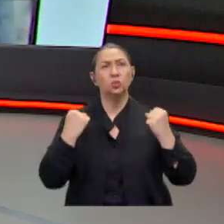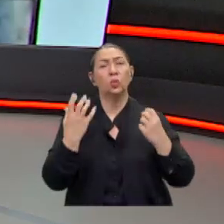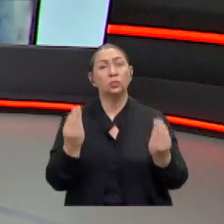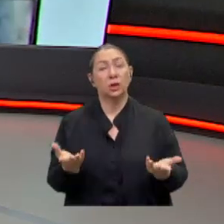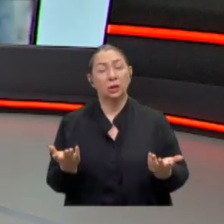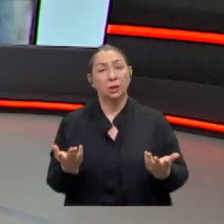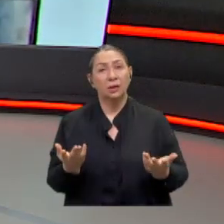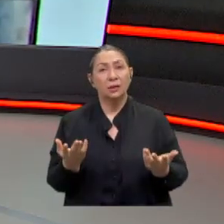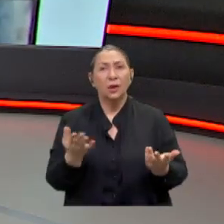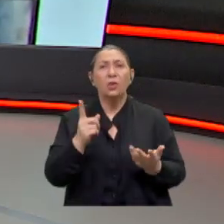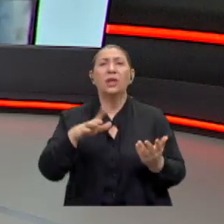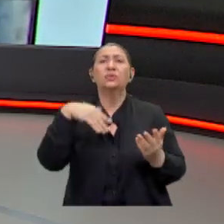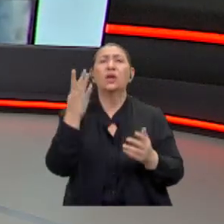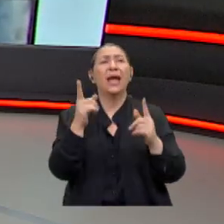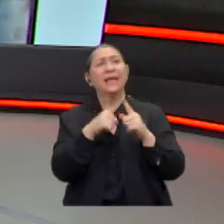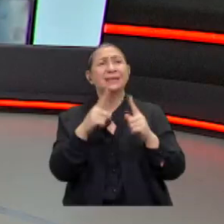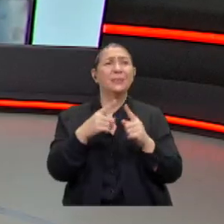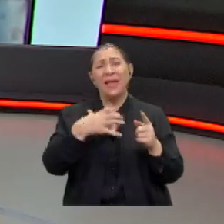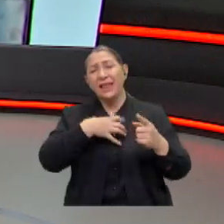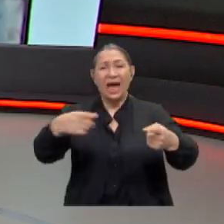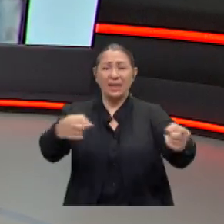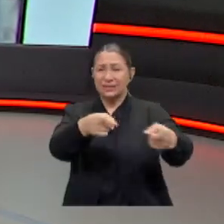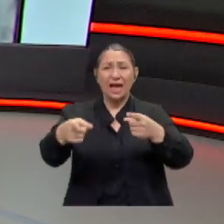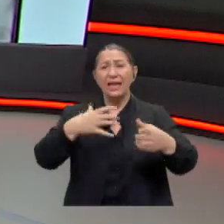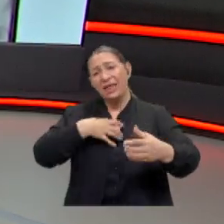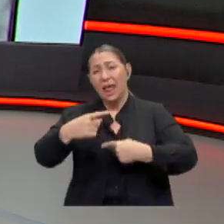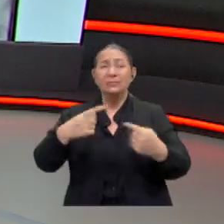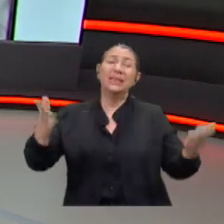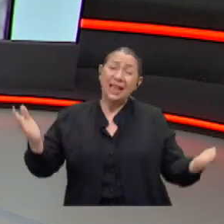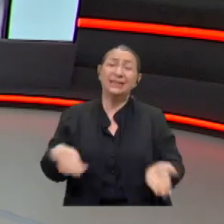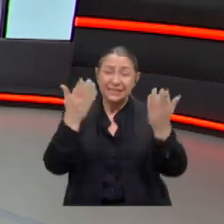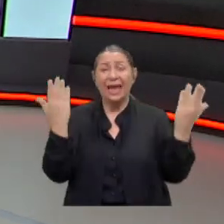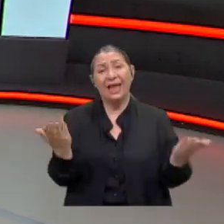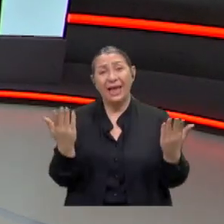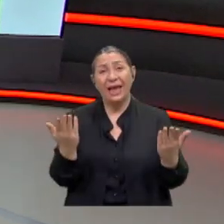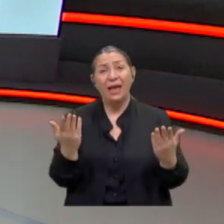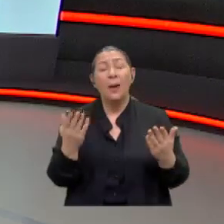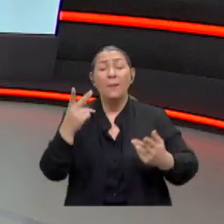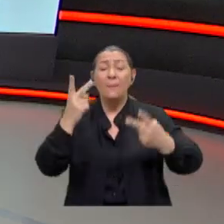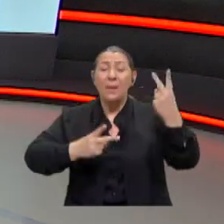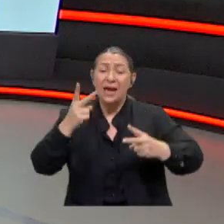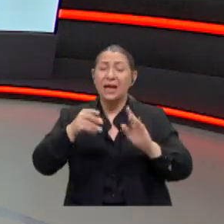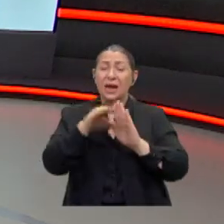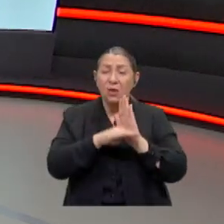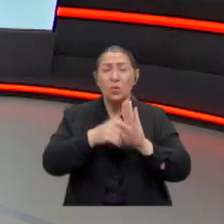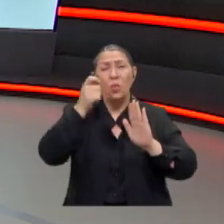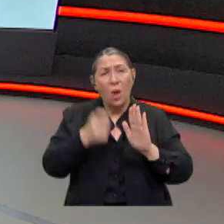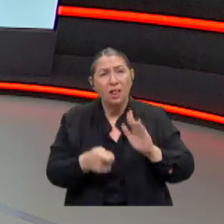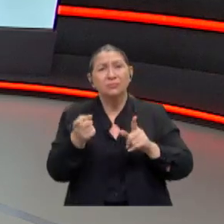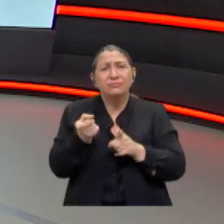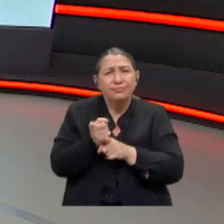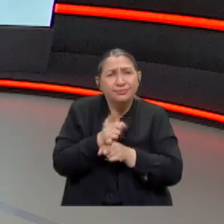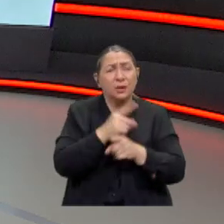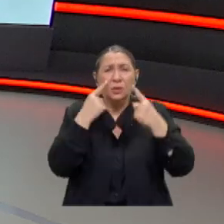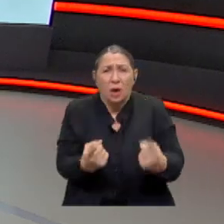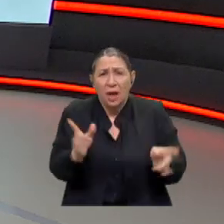olacak ya ondan sonraki hesabı kendi aranızda kendi aramızda Neyse belli kanun Kaide Kural şu